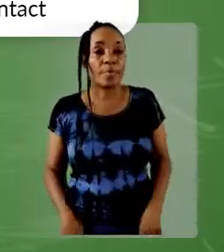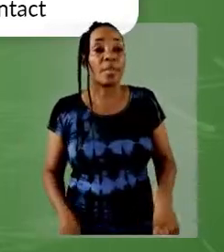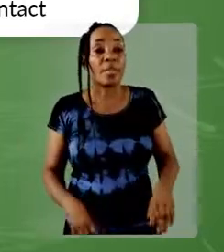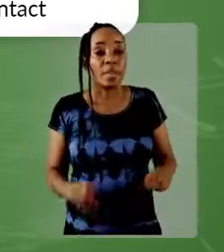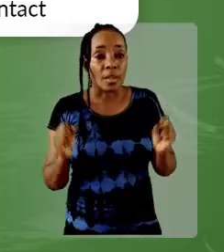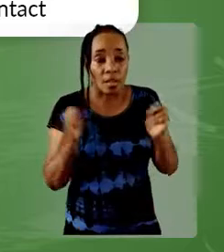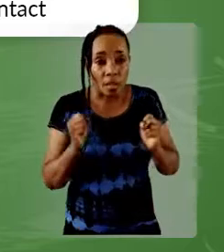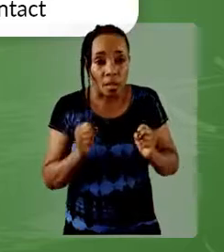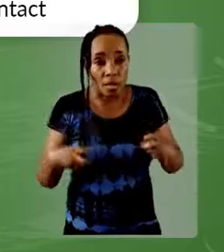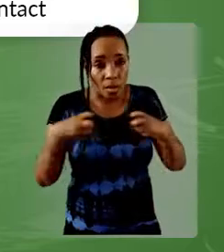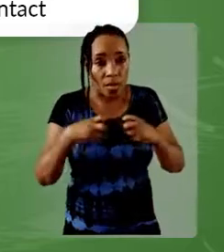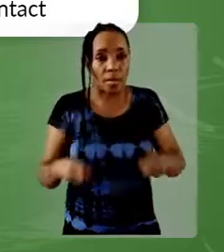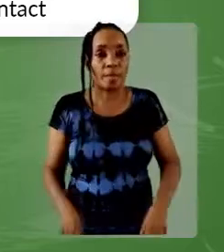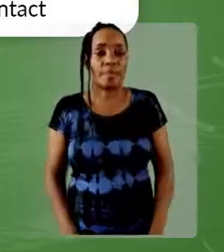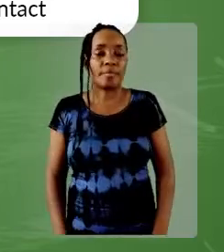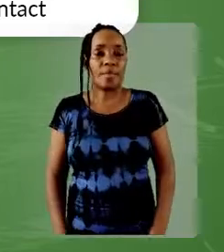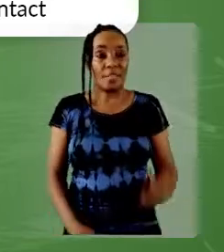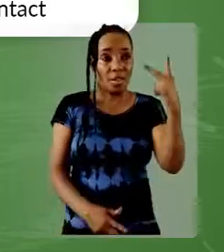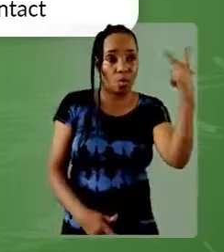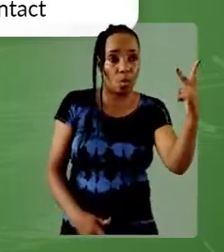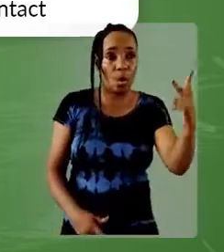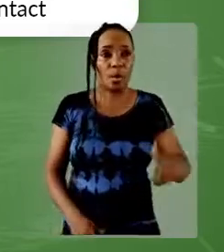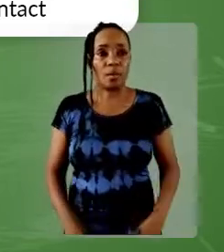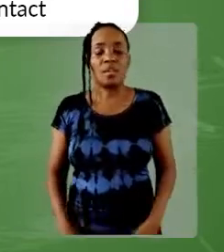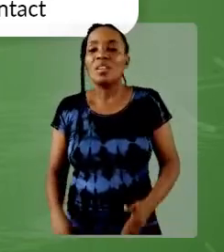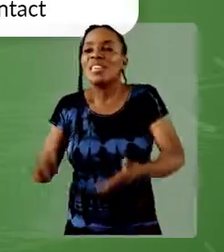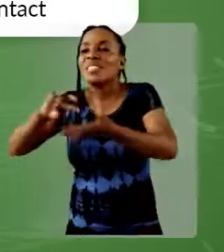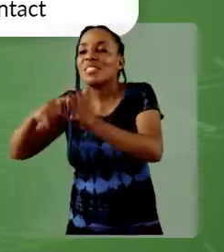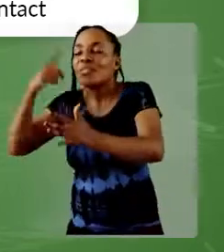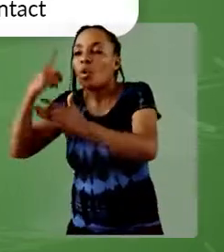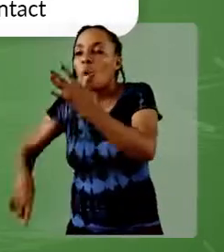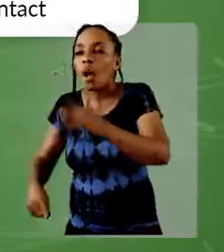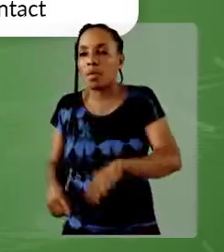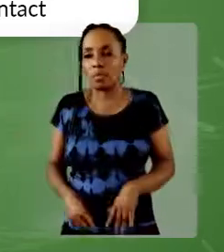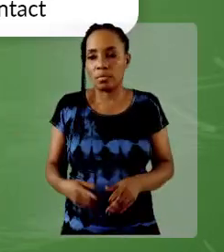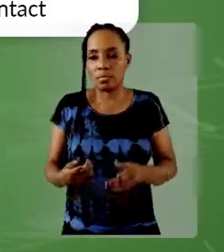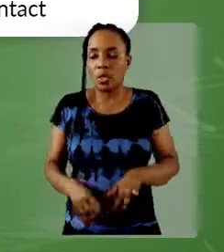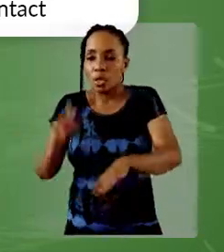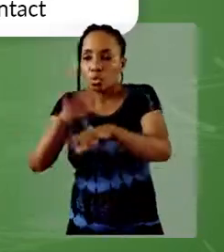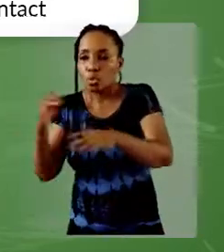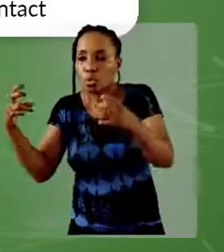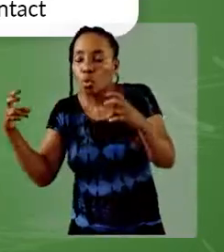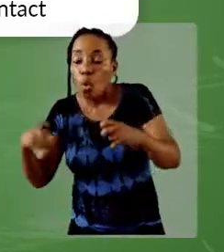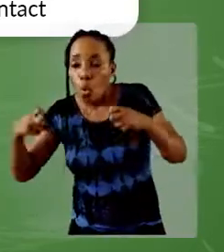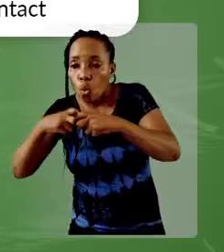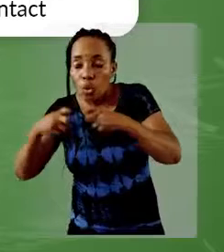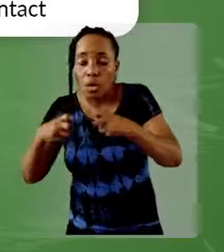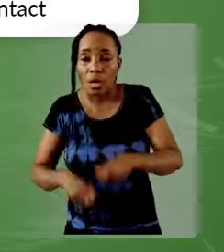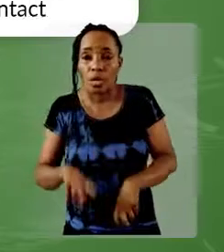Définition. Au contact du courant 220 volts, cela provoque des